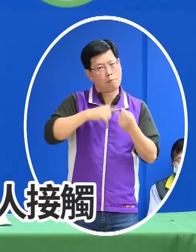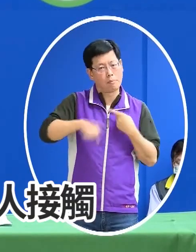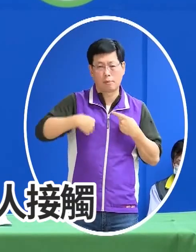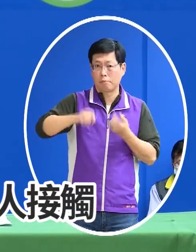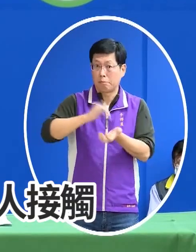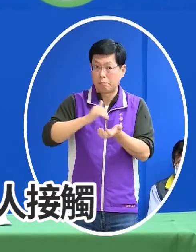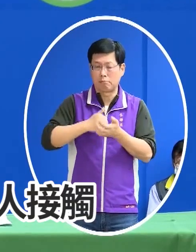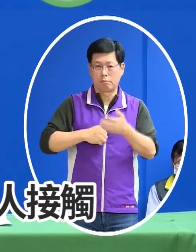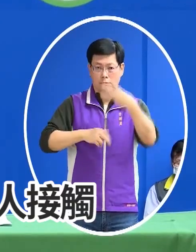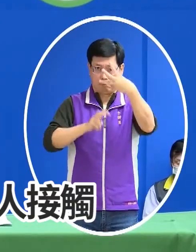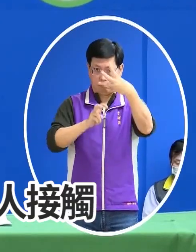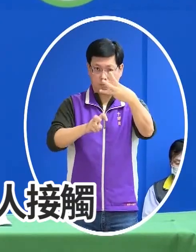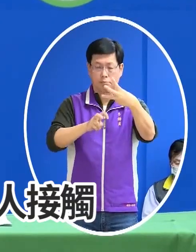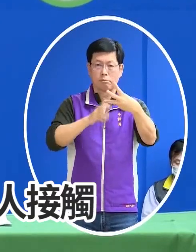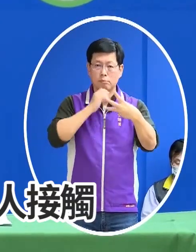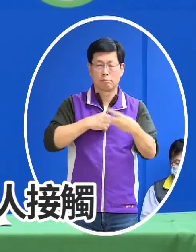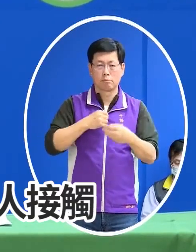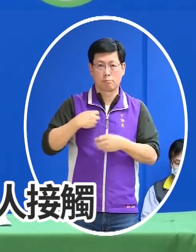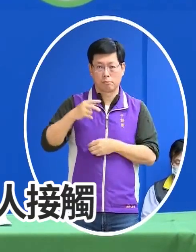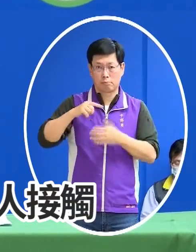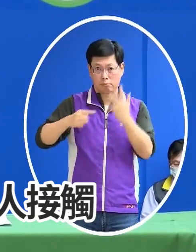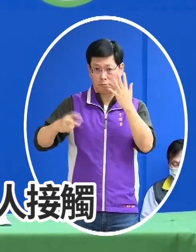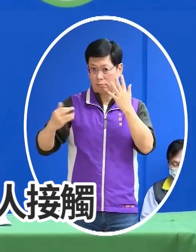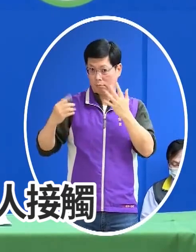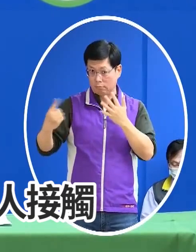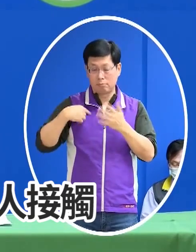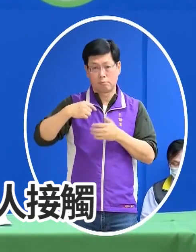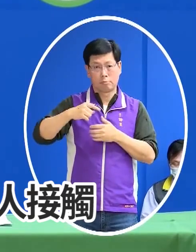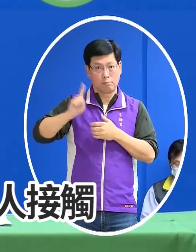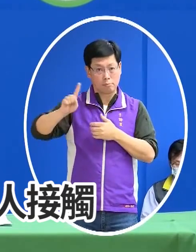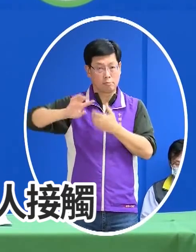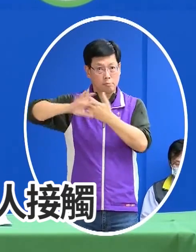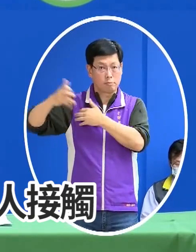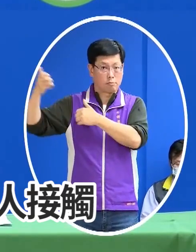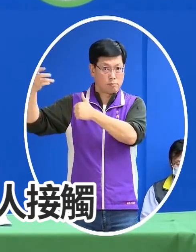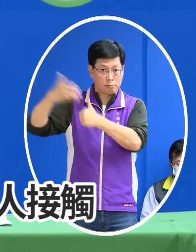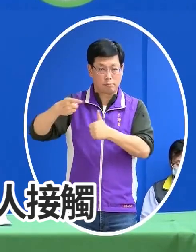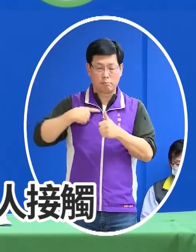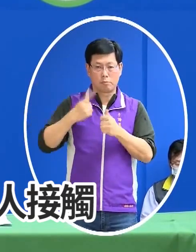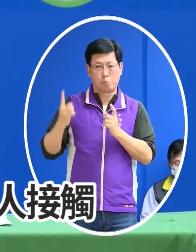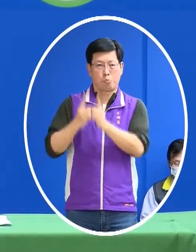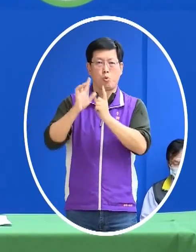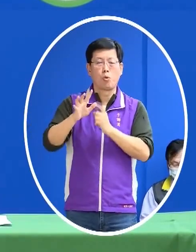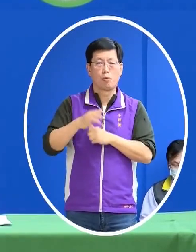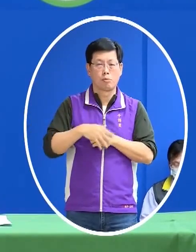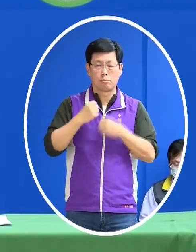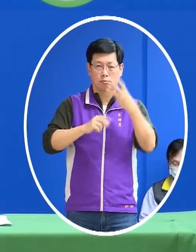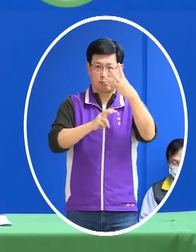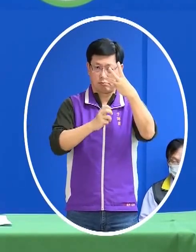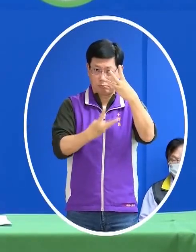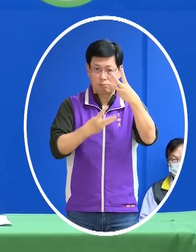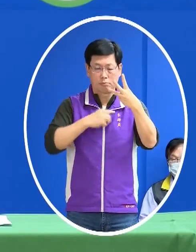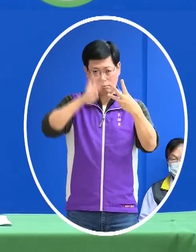医，3月20日已按291好的印尼境外的人的接触，所以